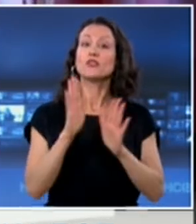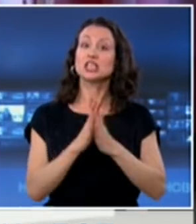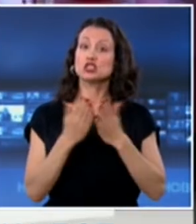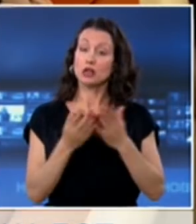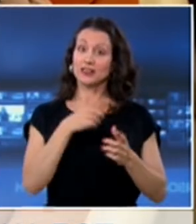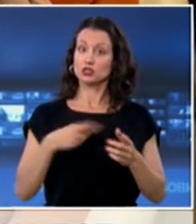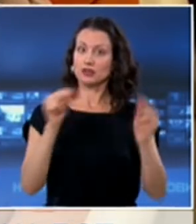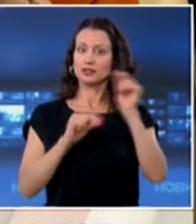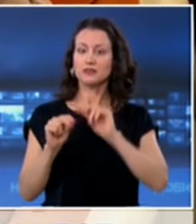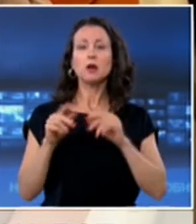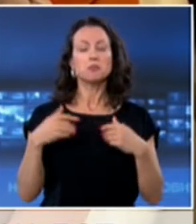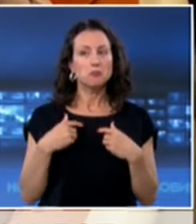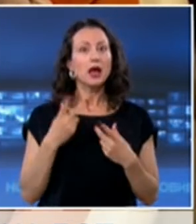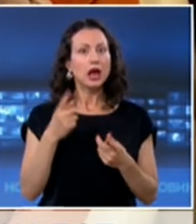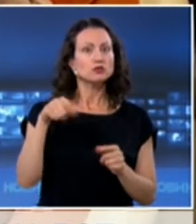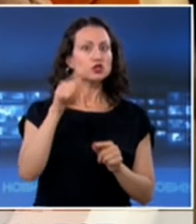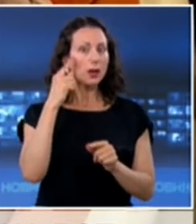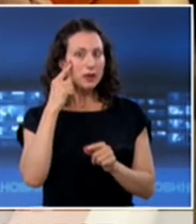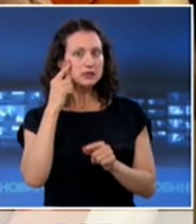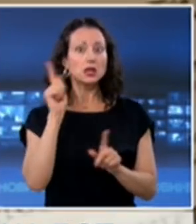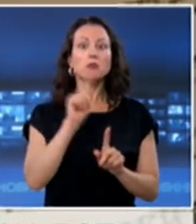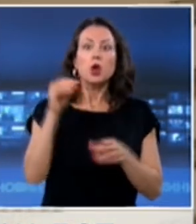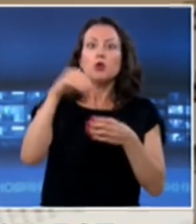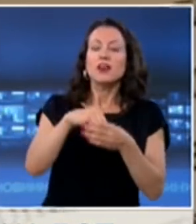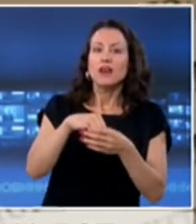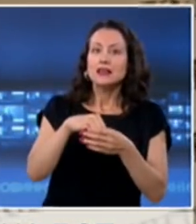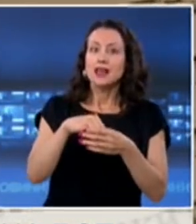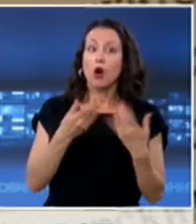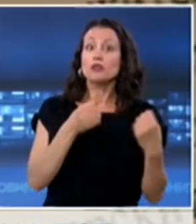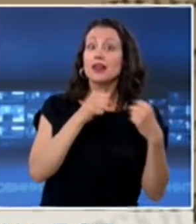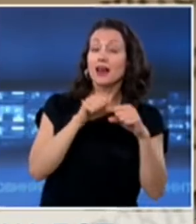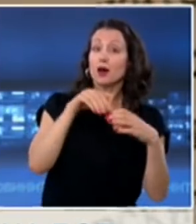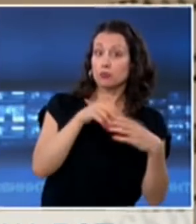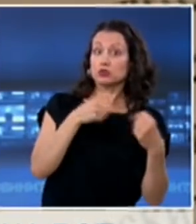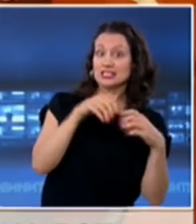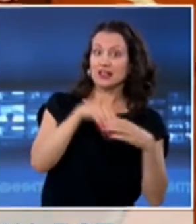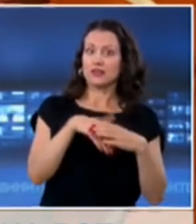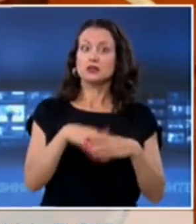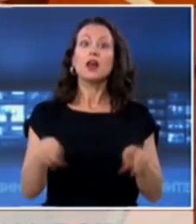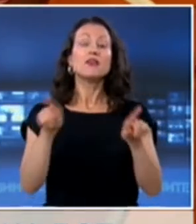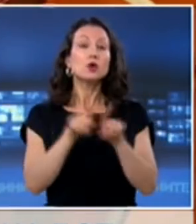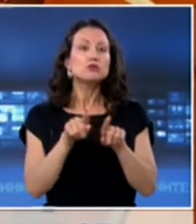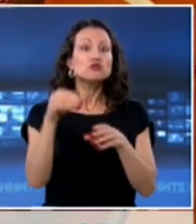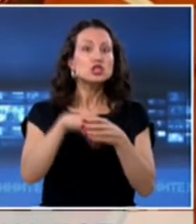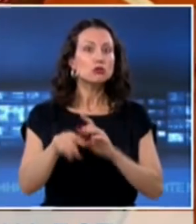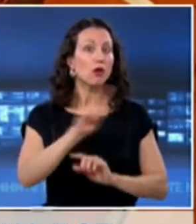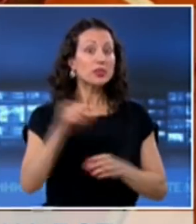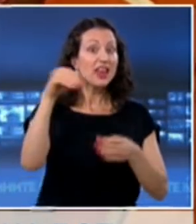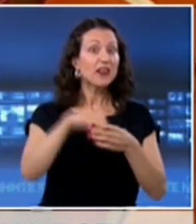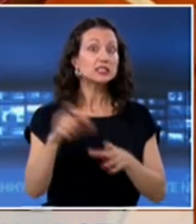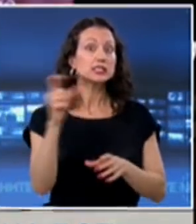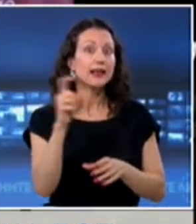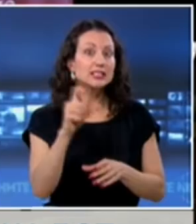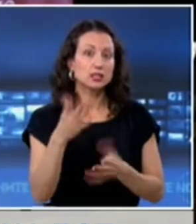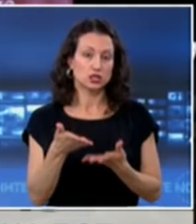в него не влезе никой от вътрешната опозиция, включително и президентът на Европейските социалисти Сергей Станишев. Тази